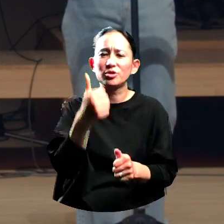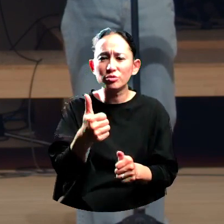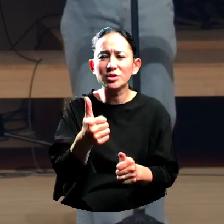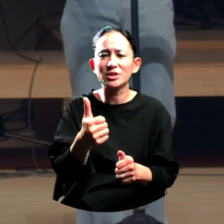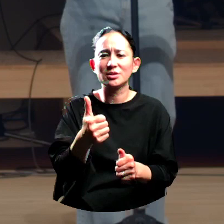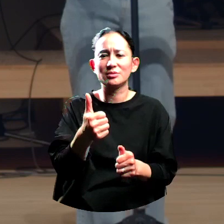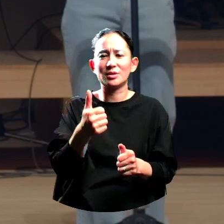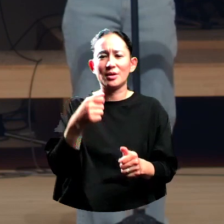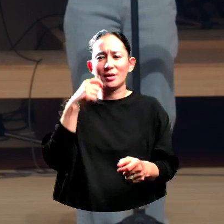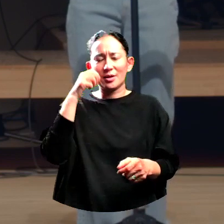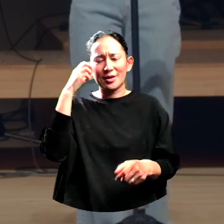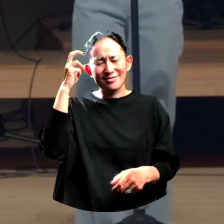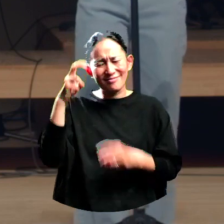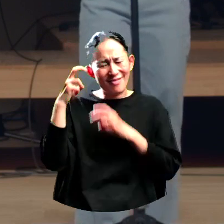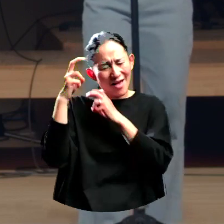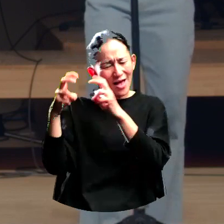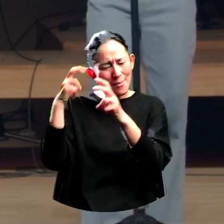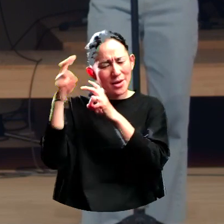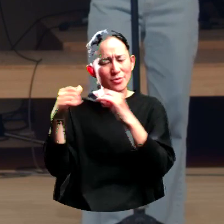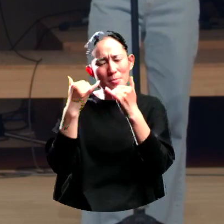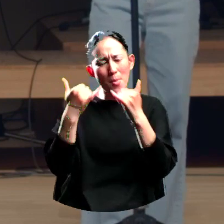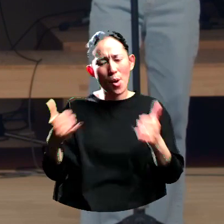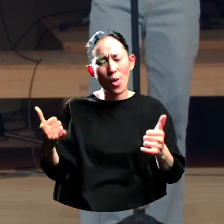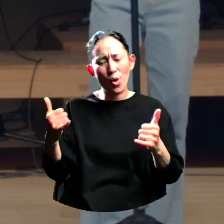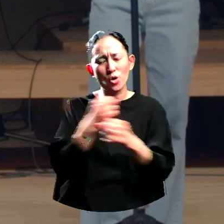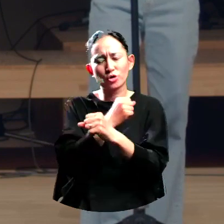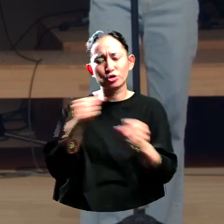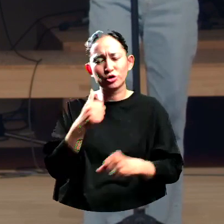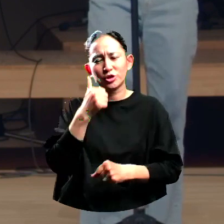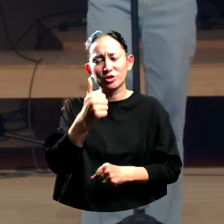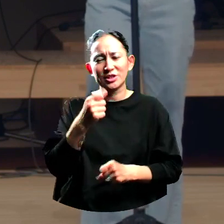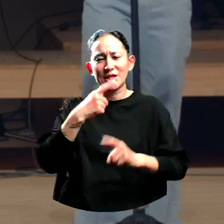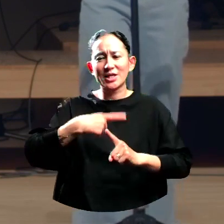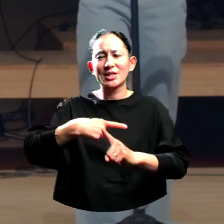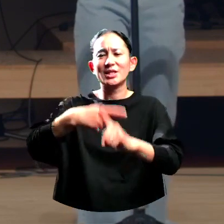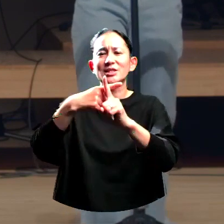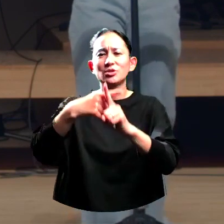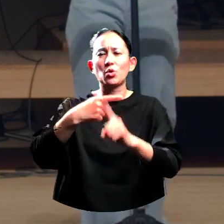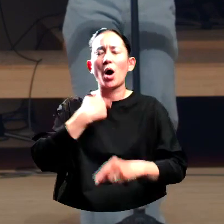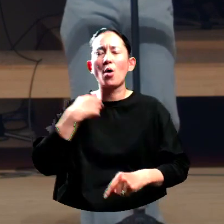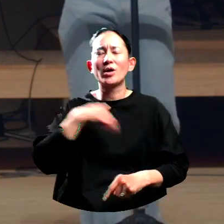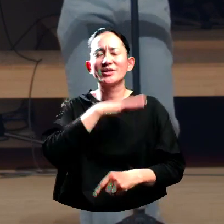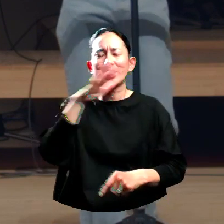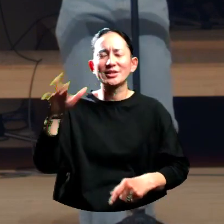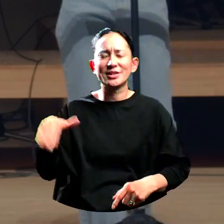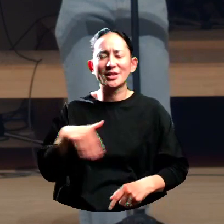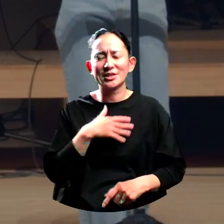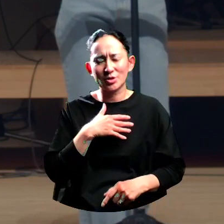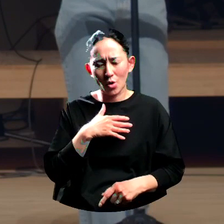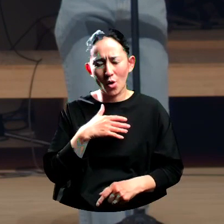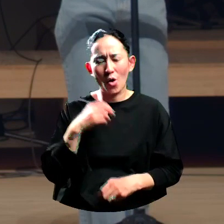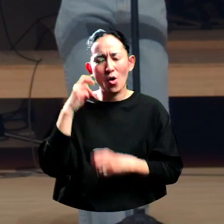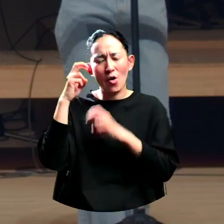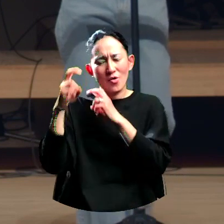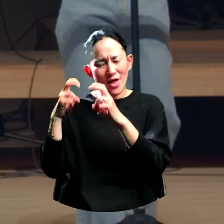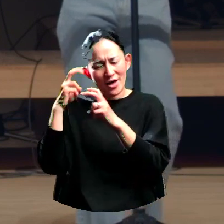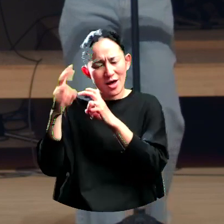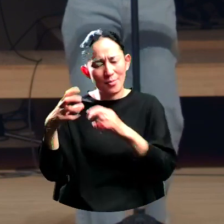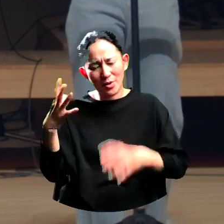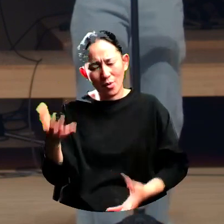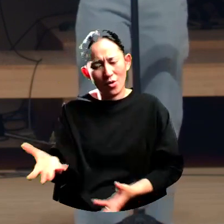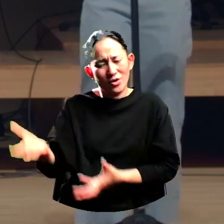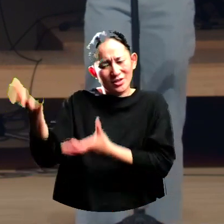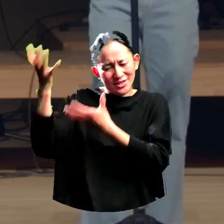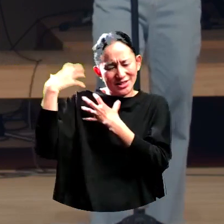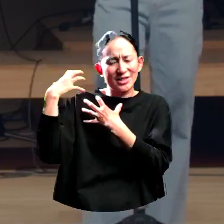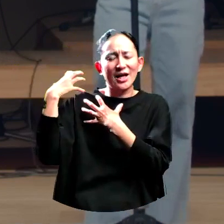of history. 悩める者の救い主。 And the savior for the lost. キリストは我らの苦しみを担って十字架につけられたが復活されて勝利